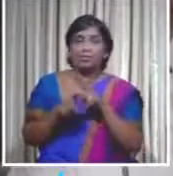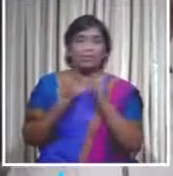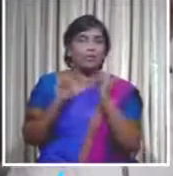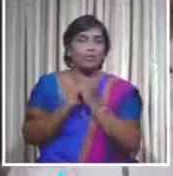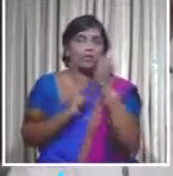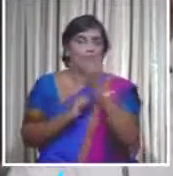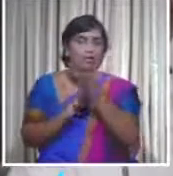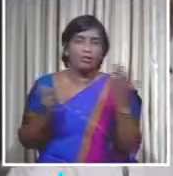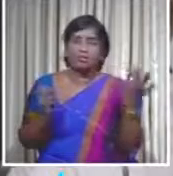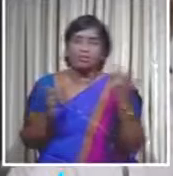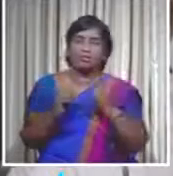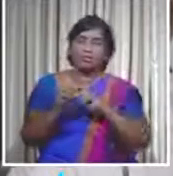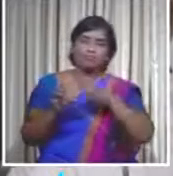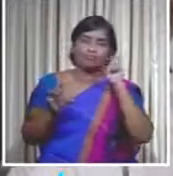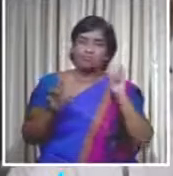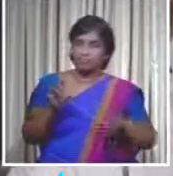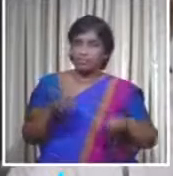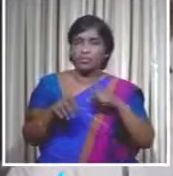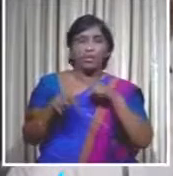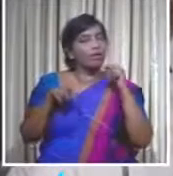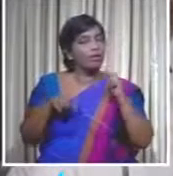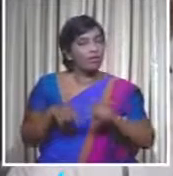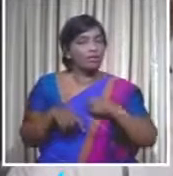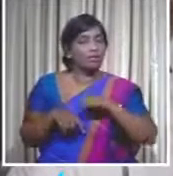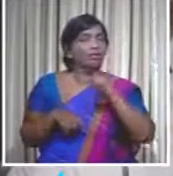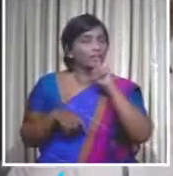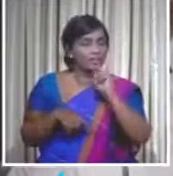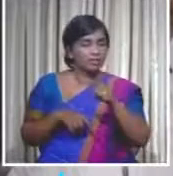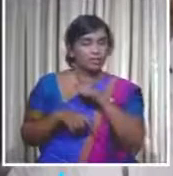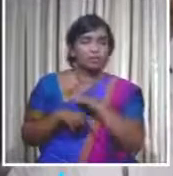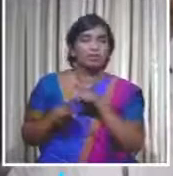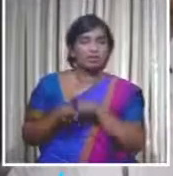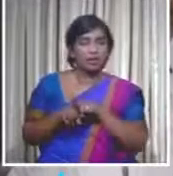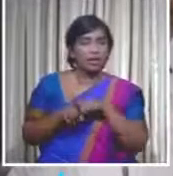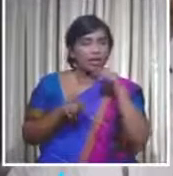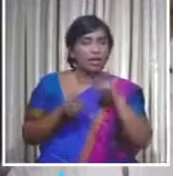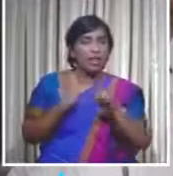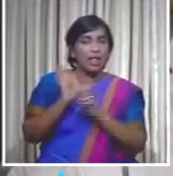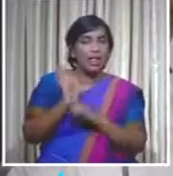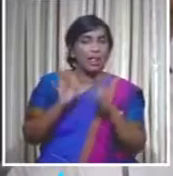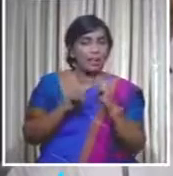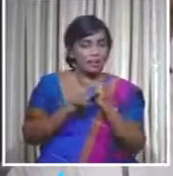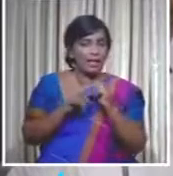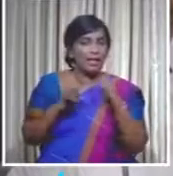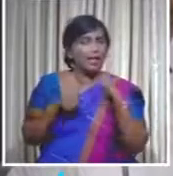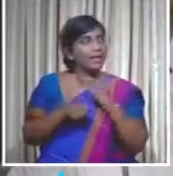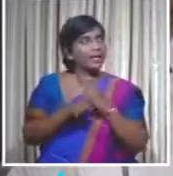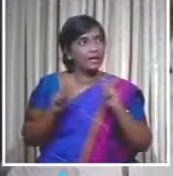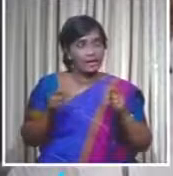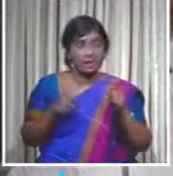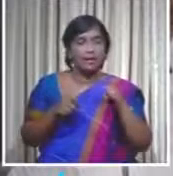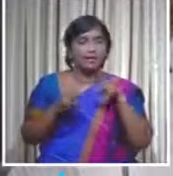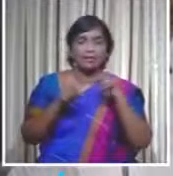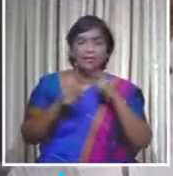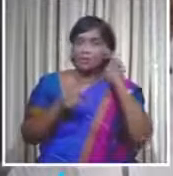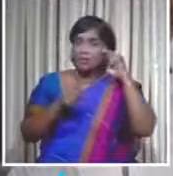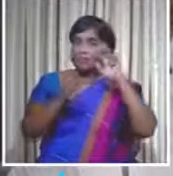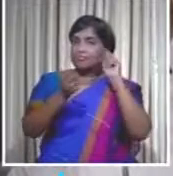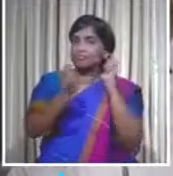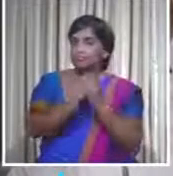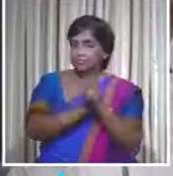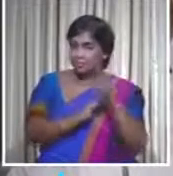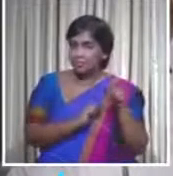කරන්න දුන්නේ නැහැ. එතුමා අයින් වෙලා ගියා. අද එතුමා කියනවා ඉඳගෙන අද LP ගෑස් වල ඒ සංයුතිය වෙනස් කරලා